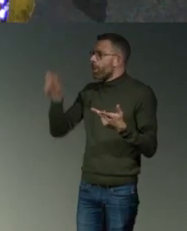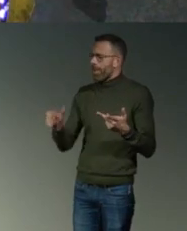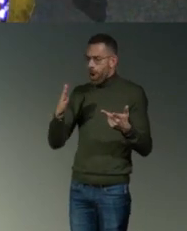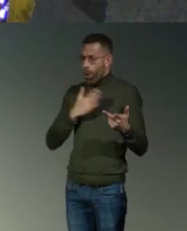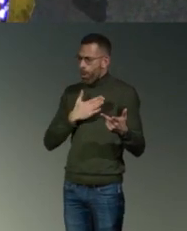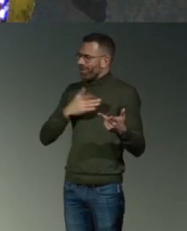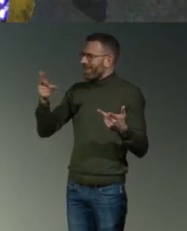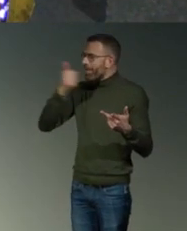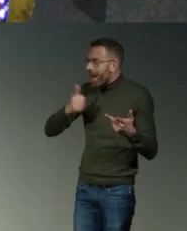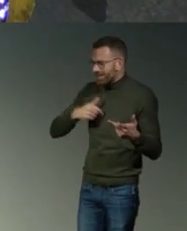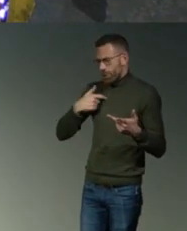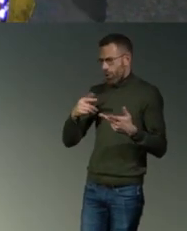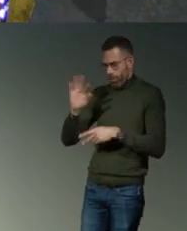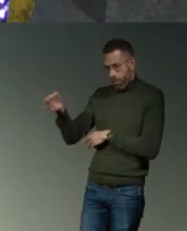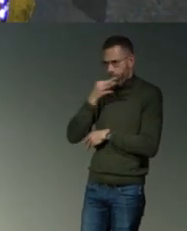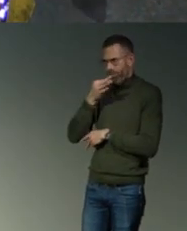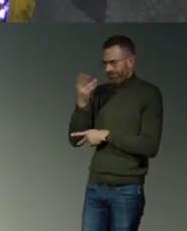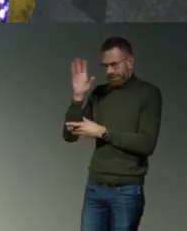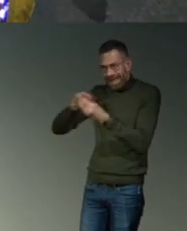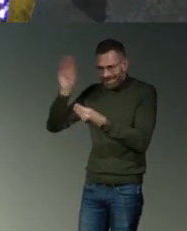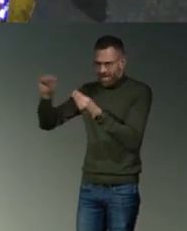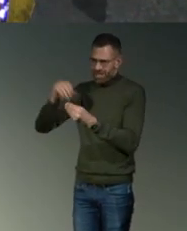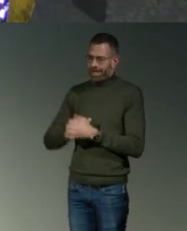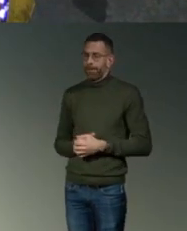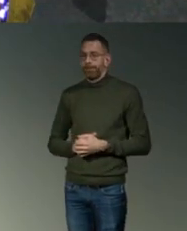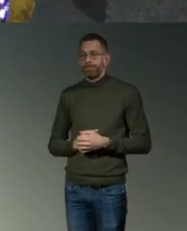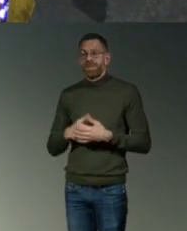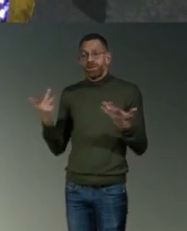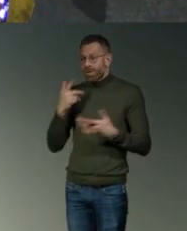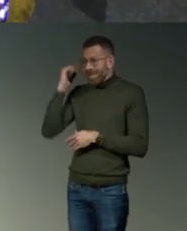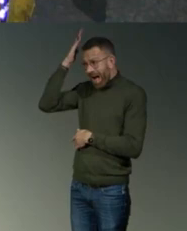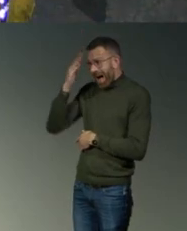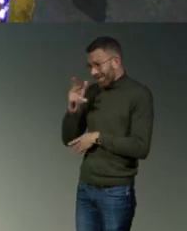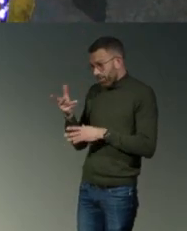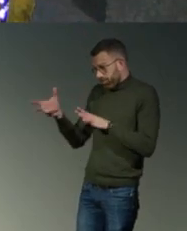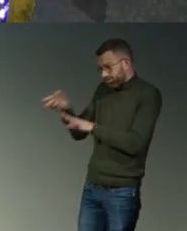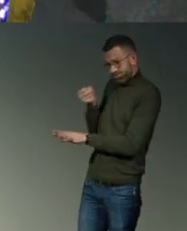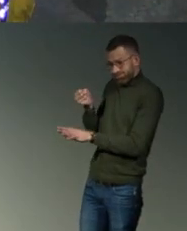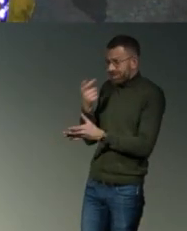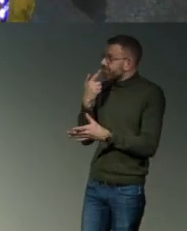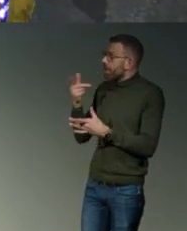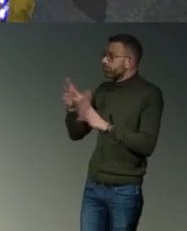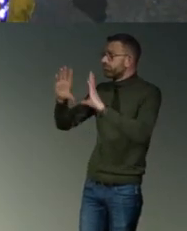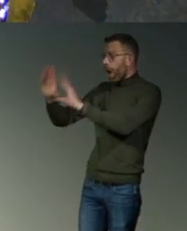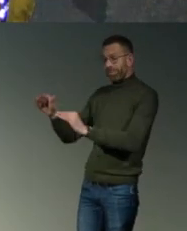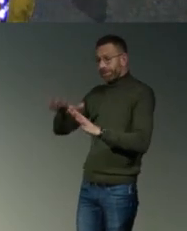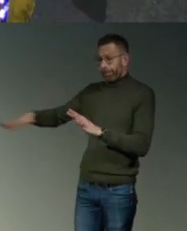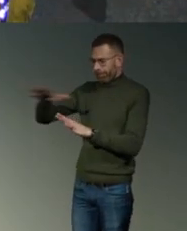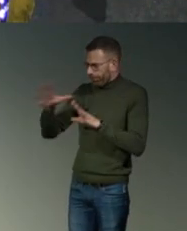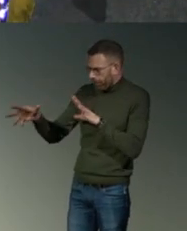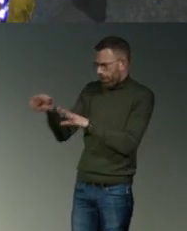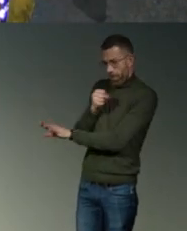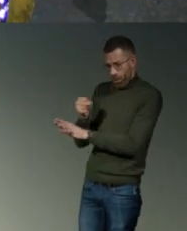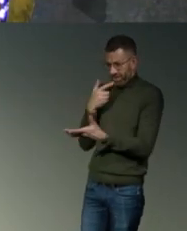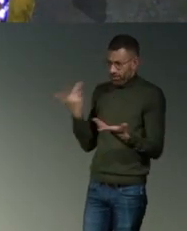de sa patience. Alors disons que prélever les animaux, c'est les extraire de leur habitat pour profiter avec excès de leur patience, A,